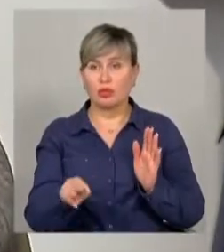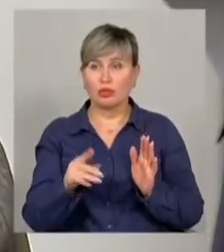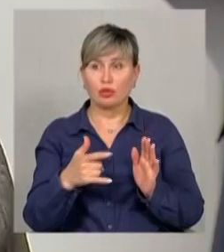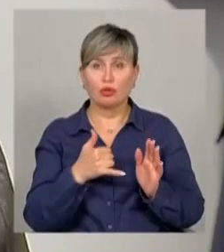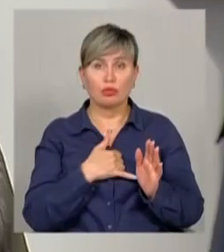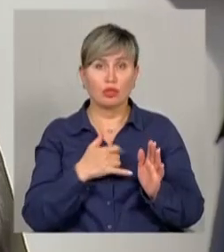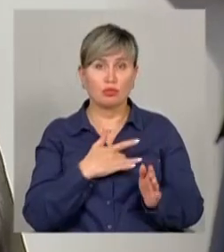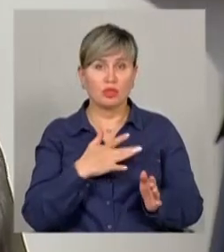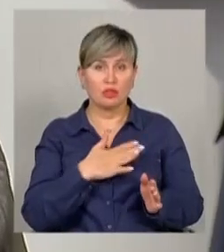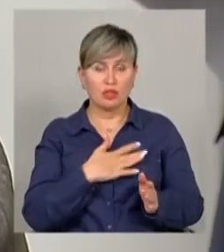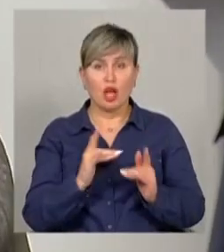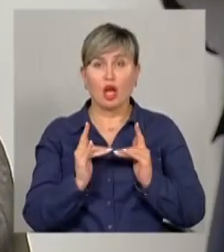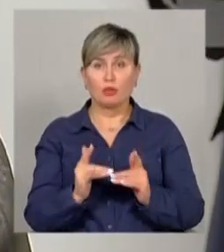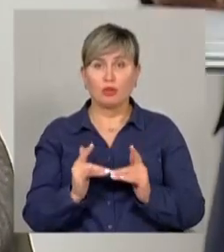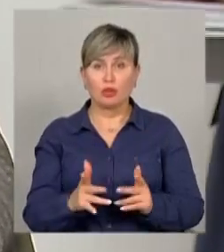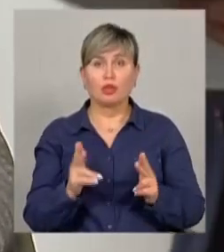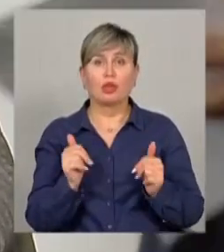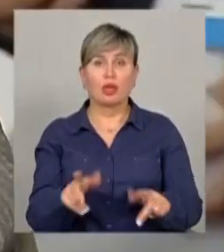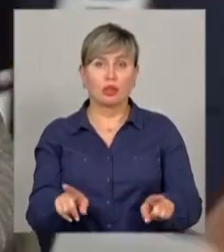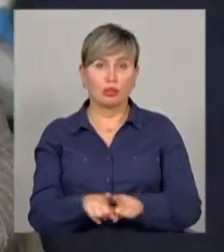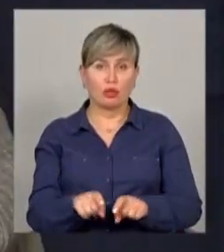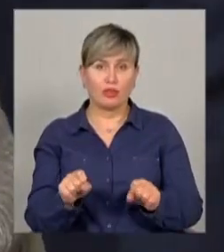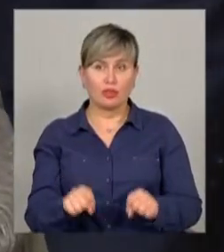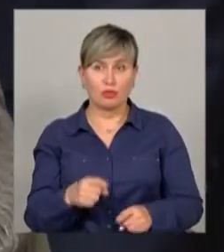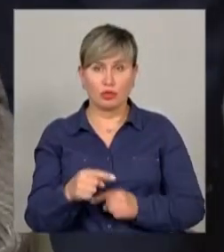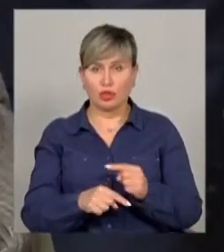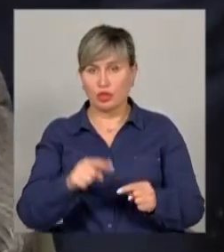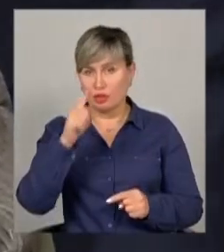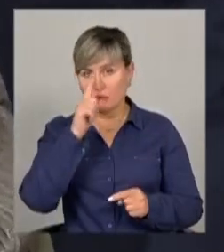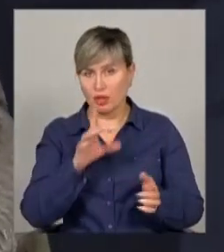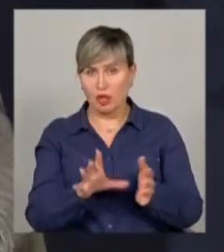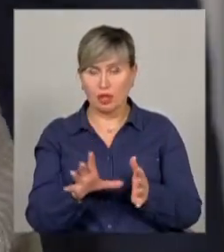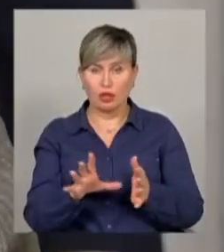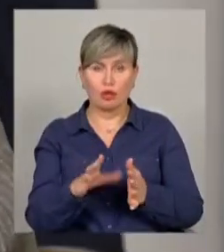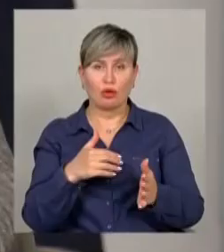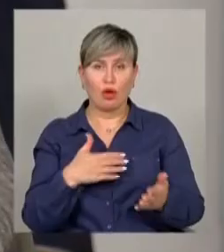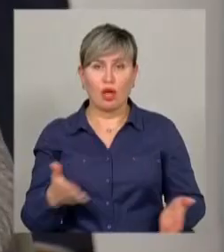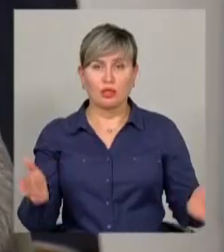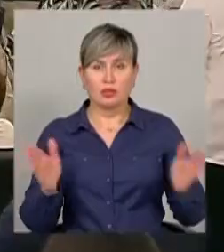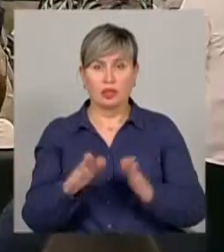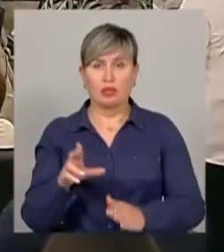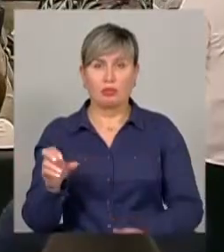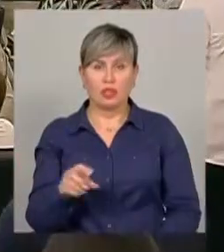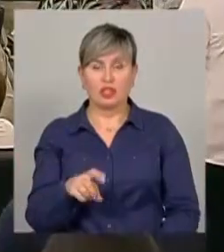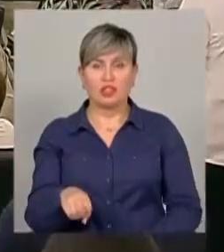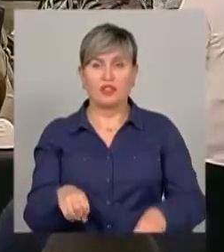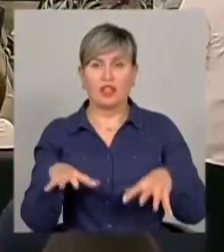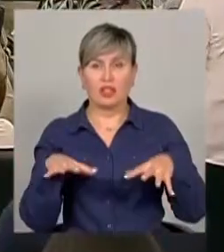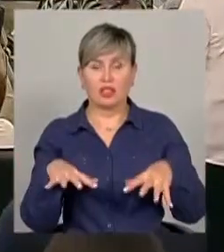нас приватизированное общежитие. Как такое возможно? Через месяц Энергосбыт хочет оставить нас без света.